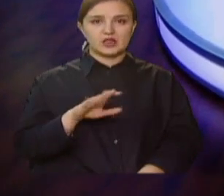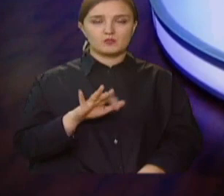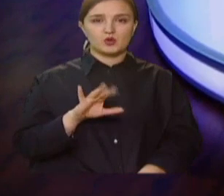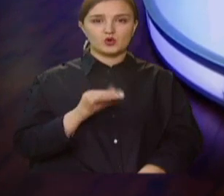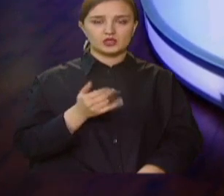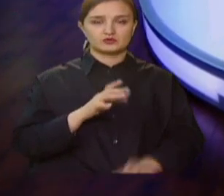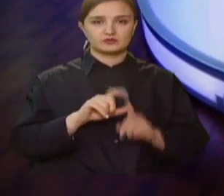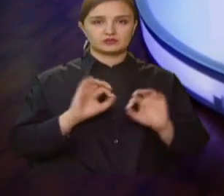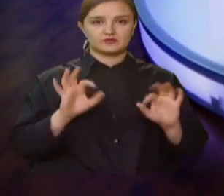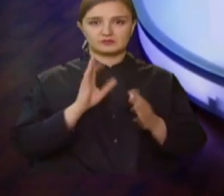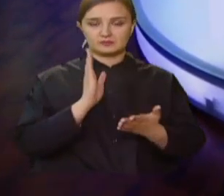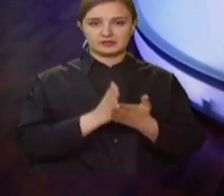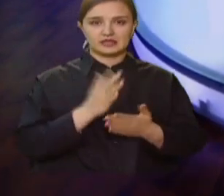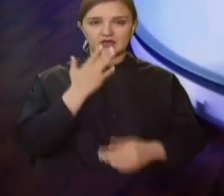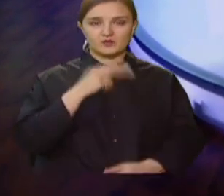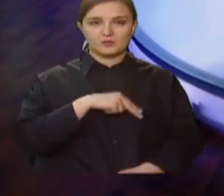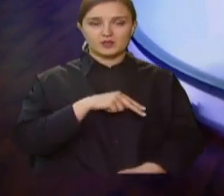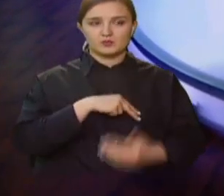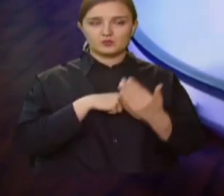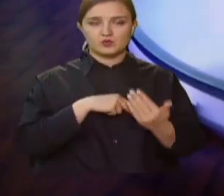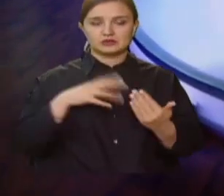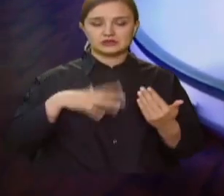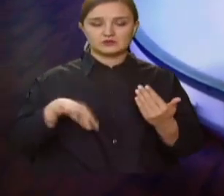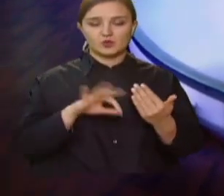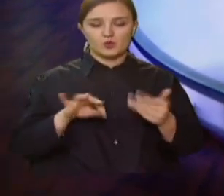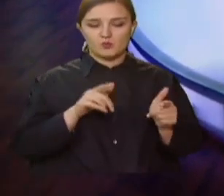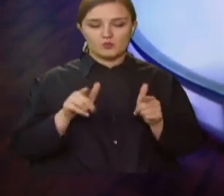ქოქიაშვილი საუბრობდა პირდაპირ ეთერში ევროპარლამენტის მიერ საქართველოს